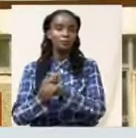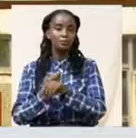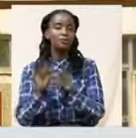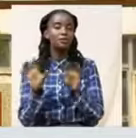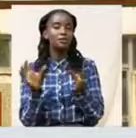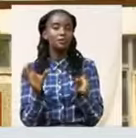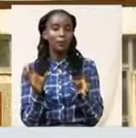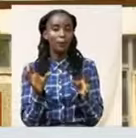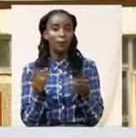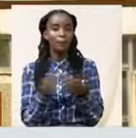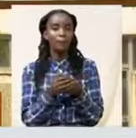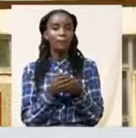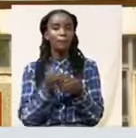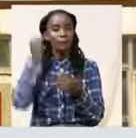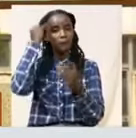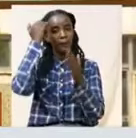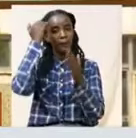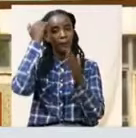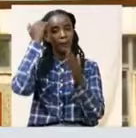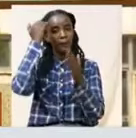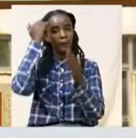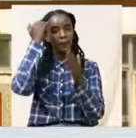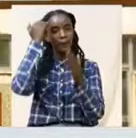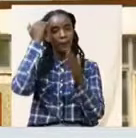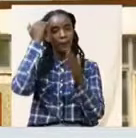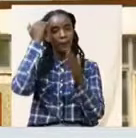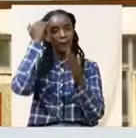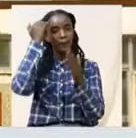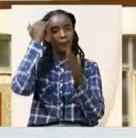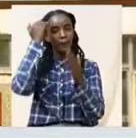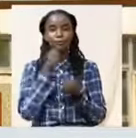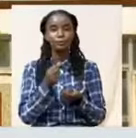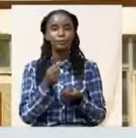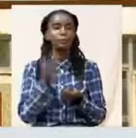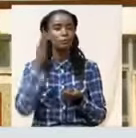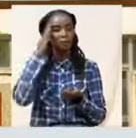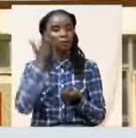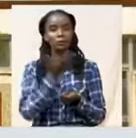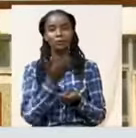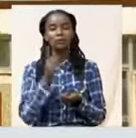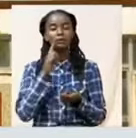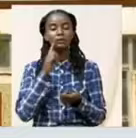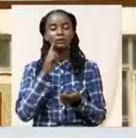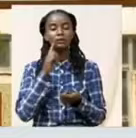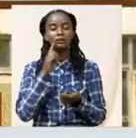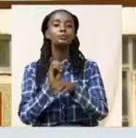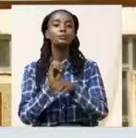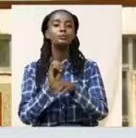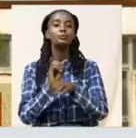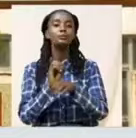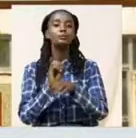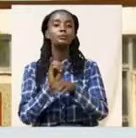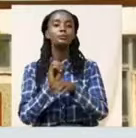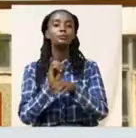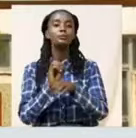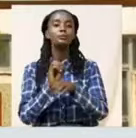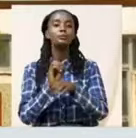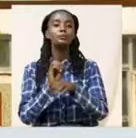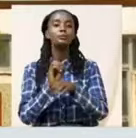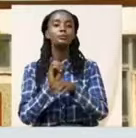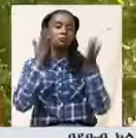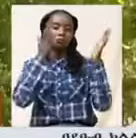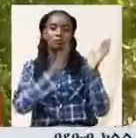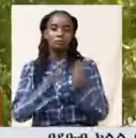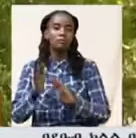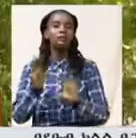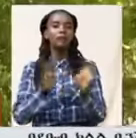ለሚዲያውም አጀንዳ ሴት የሚያደርግ አይነት መረጃ አይሰጡም። ያው የምናውቀው ነገር ነው። የተሃድሶ ምክር ቤት የሚባል ነገር አለ። የሆነ ድግስ ምናምን ሲደግስ ነው